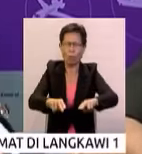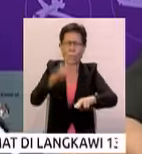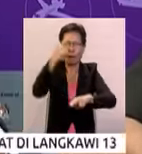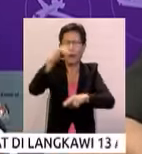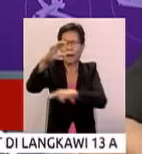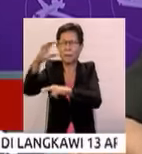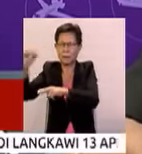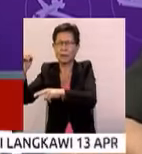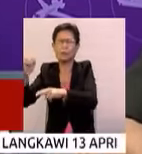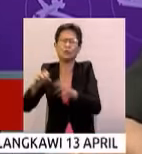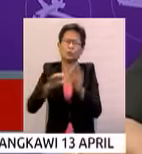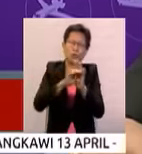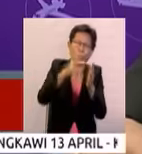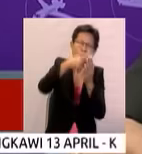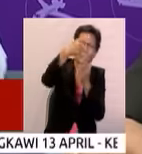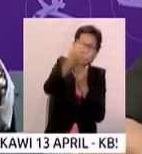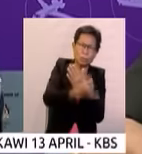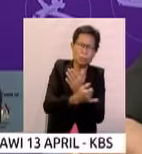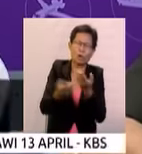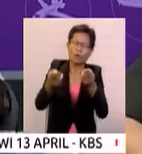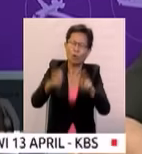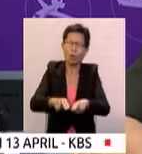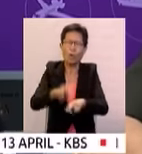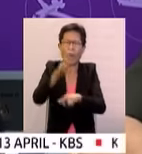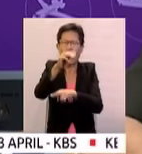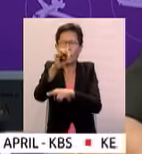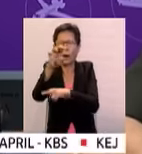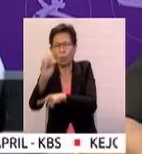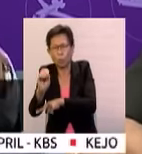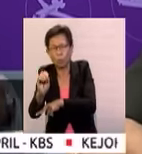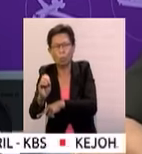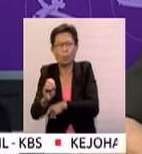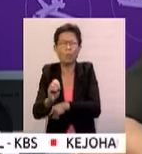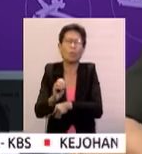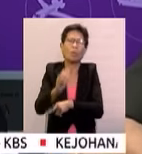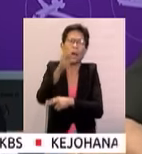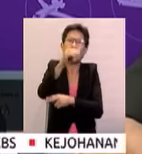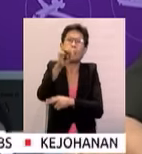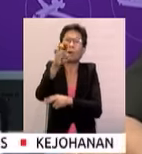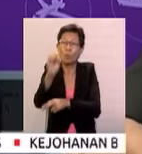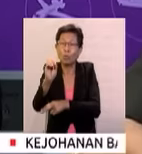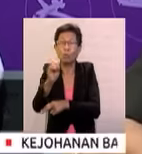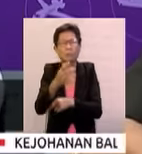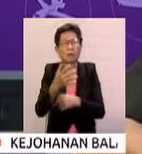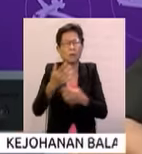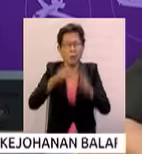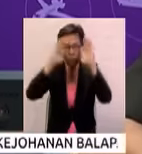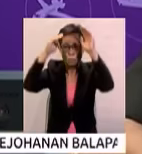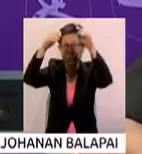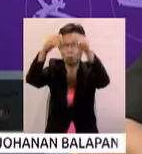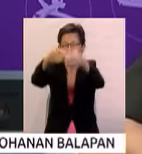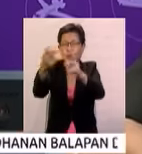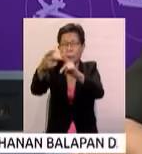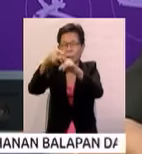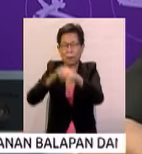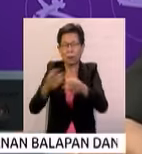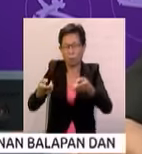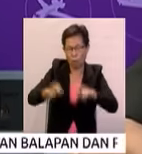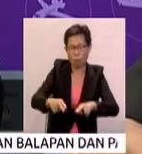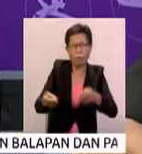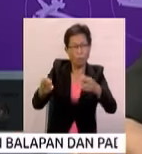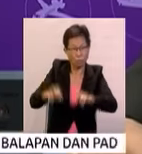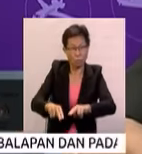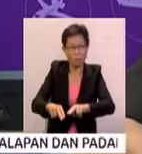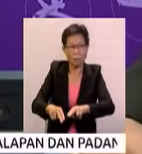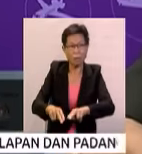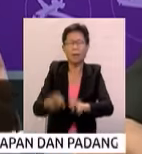ditandatangani seperti projek kontrak-kontrak MRO, maintenance dan sebagainya yang menjurus kepada kontrak-kontrak yang